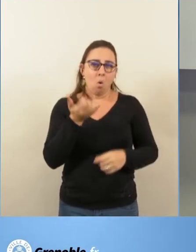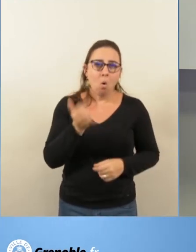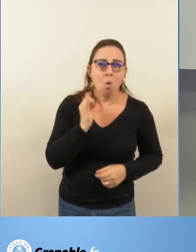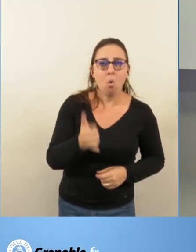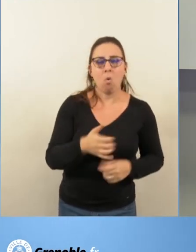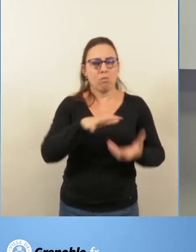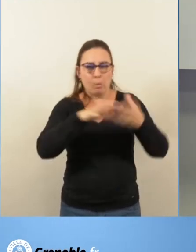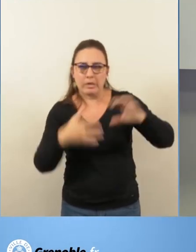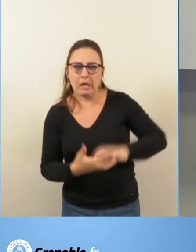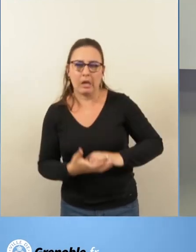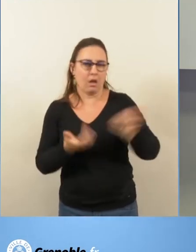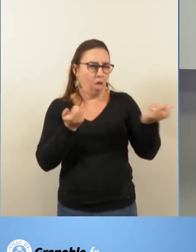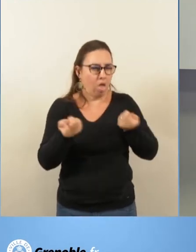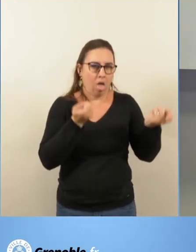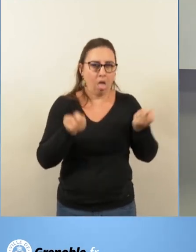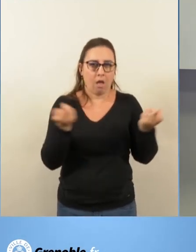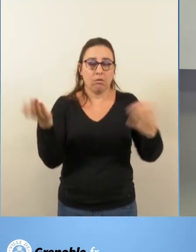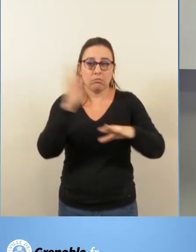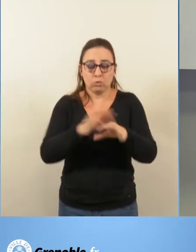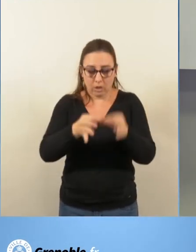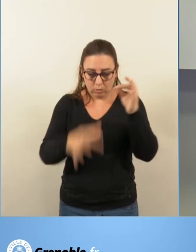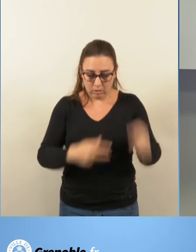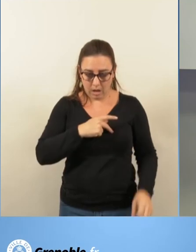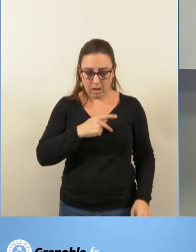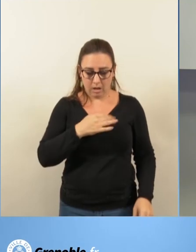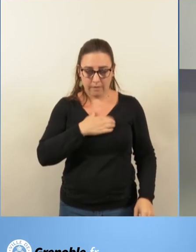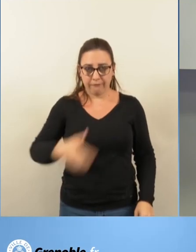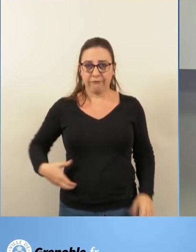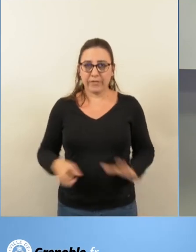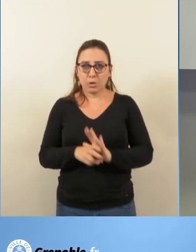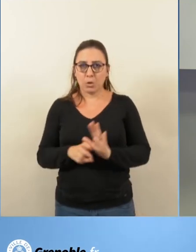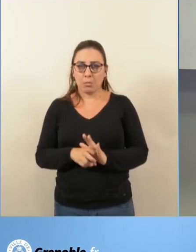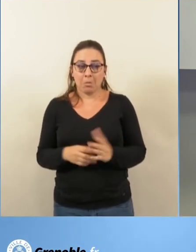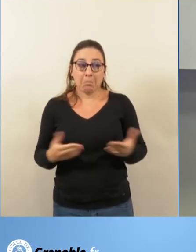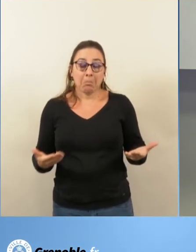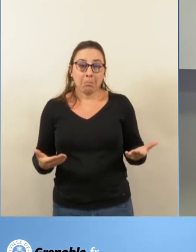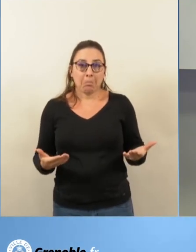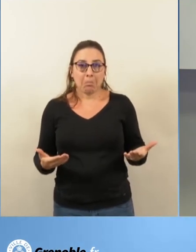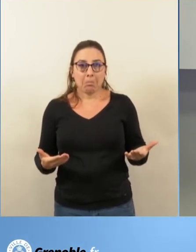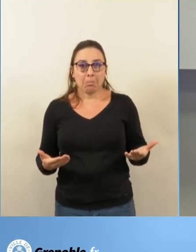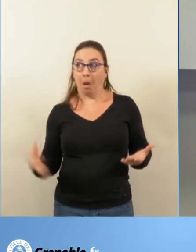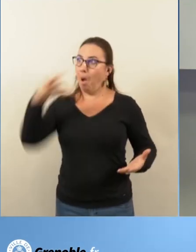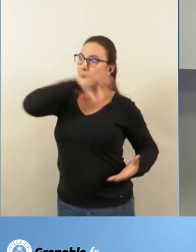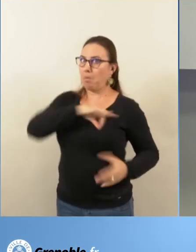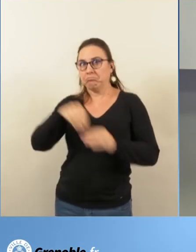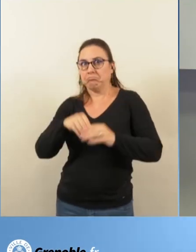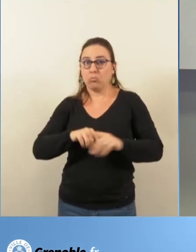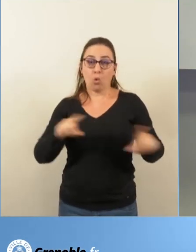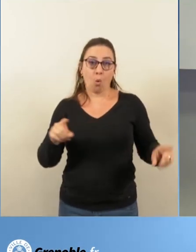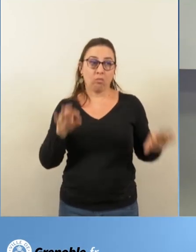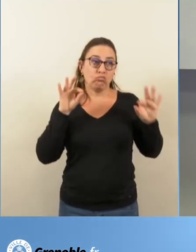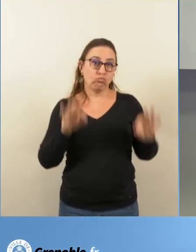c'était le résultat pour la ville de Grenoble et était pas mirobolant mais il était